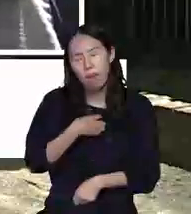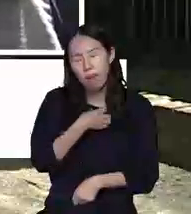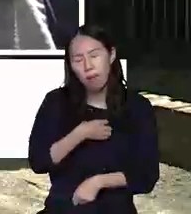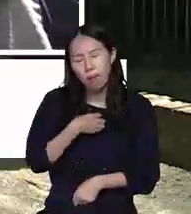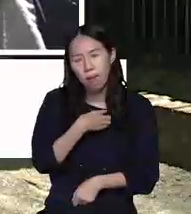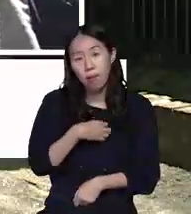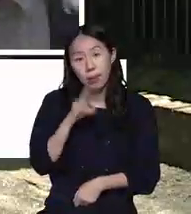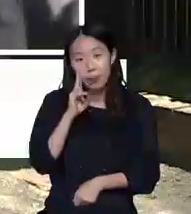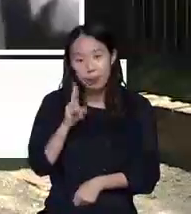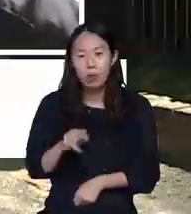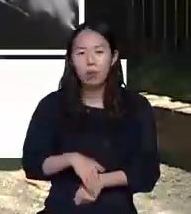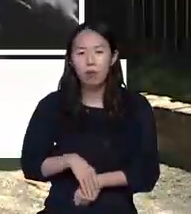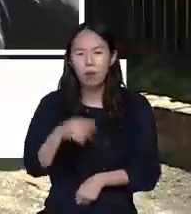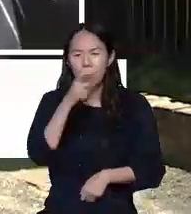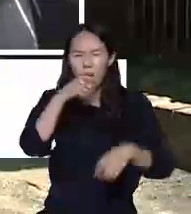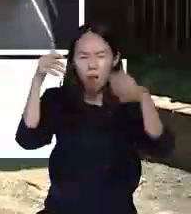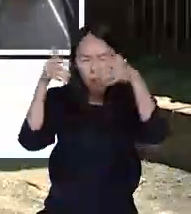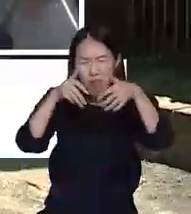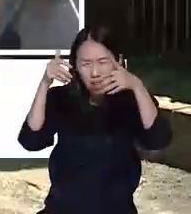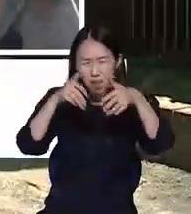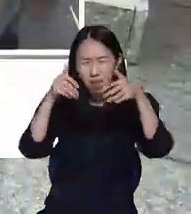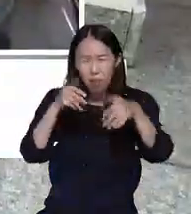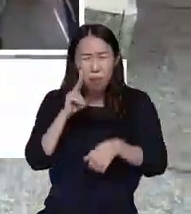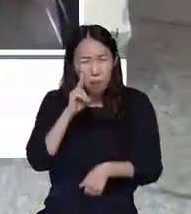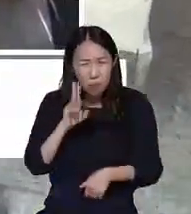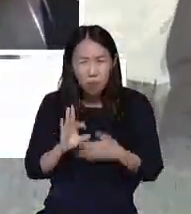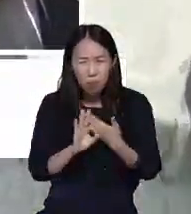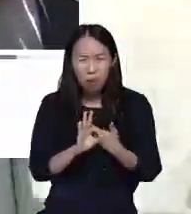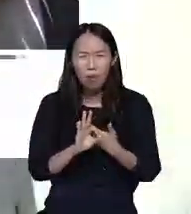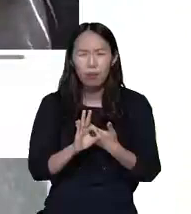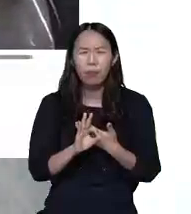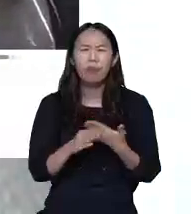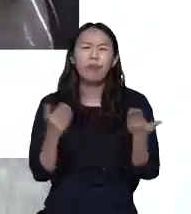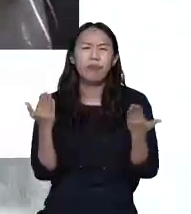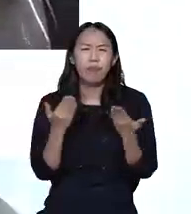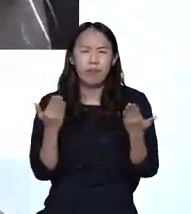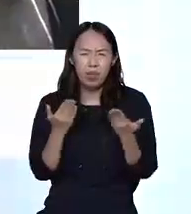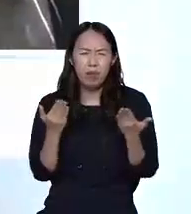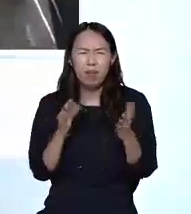걱정이 많이 하시죠. 비가 많이 왔을 때는 우리가